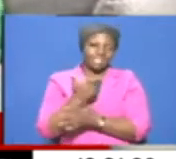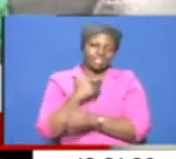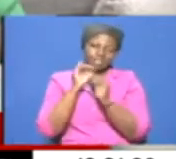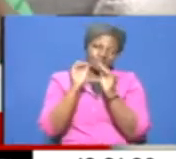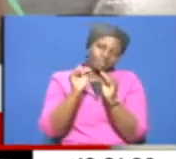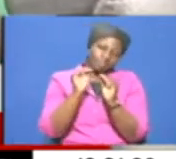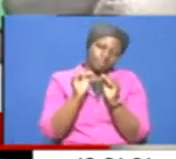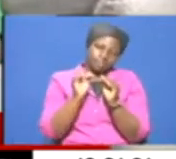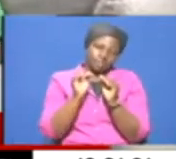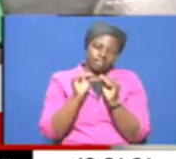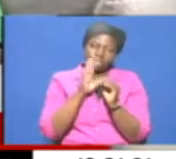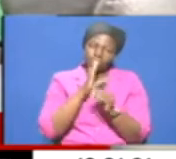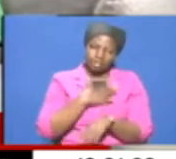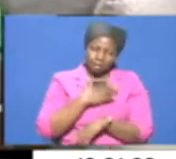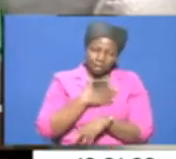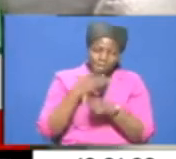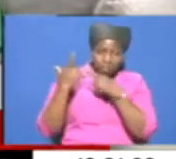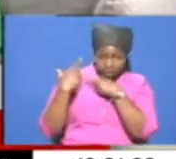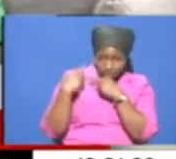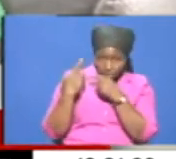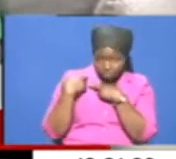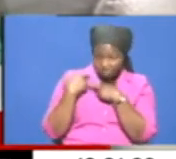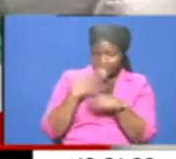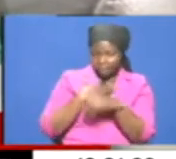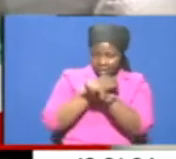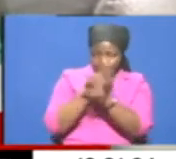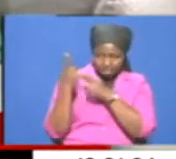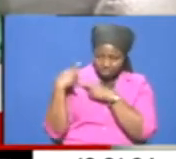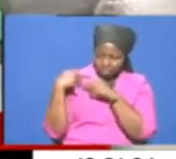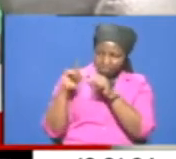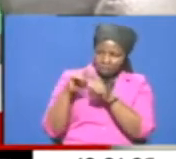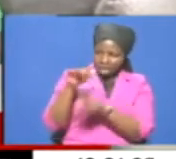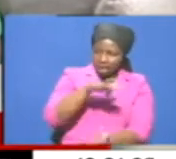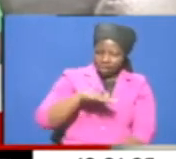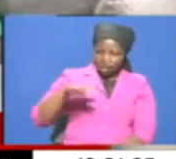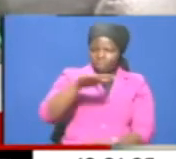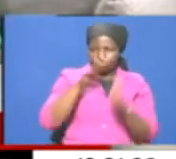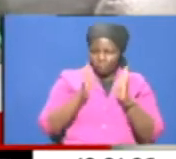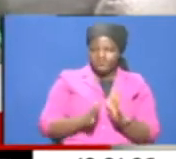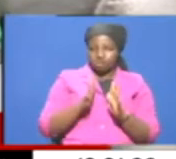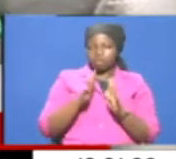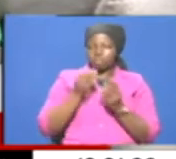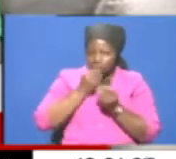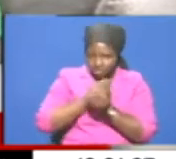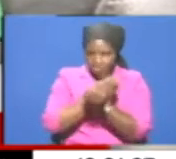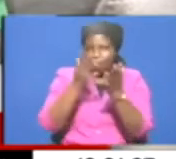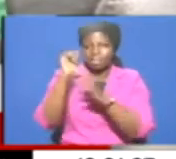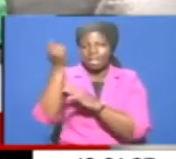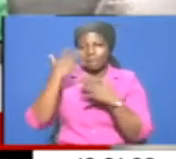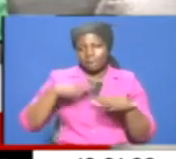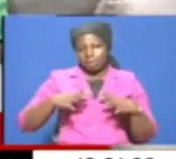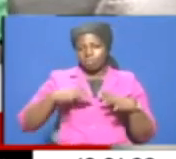yetu, ni jukumu yangu kama mwana mazingira kuambia Wakenya, turudi mahali tulikuwa, tuweze